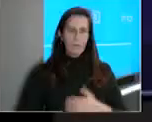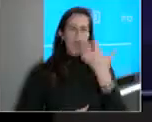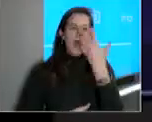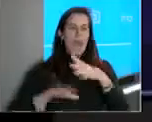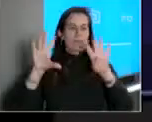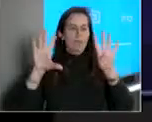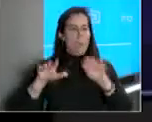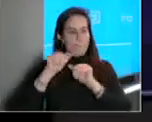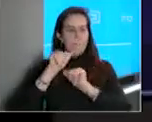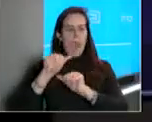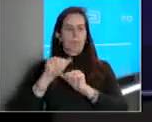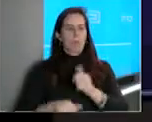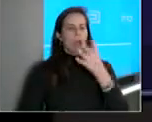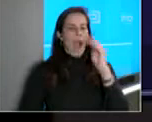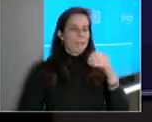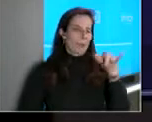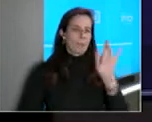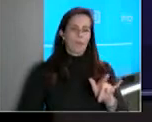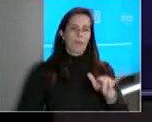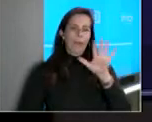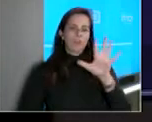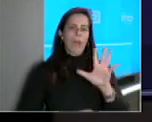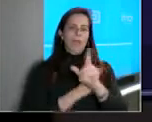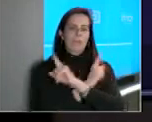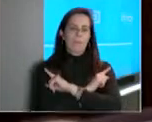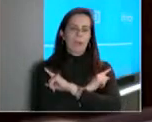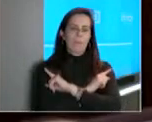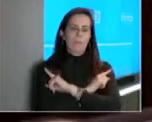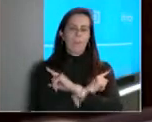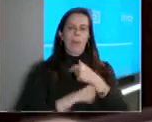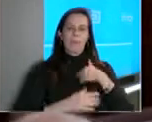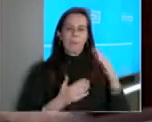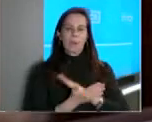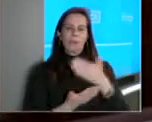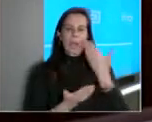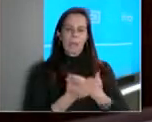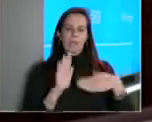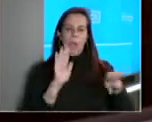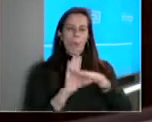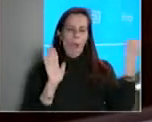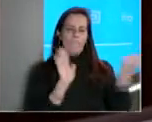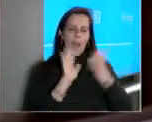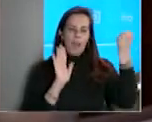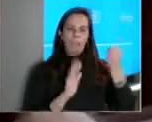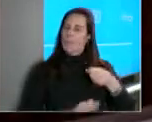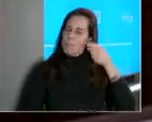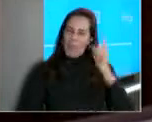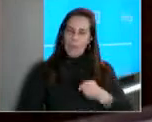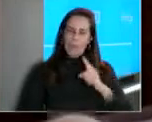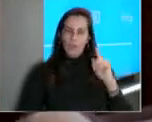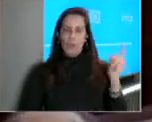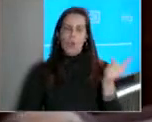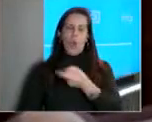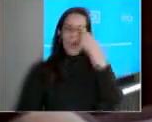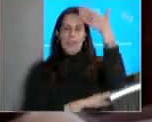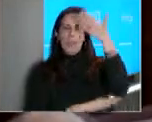59 בעד, 40 נגד, 5 נמנעים. אני קובע שהצעת החוק עברה ומחייבת את כל